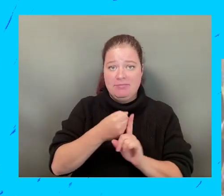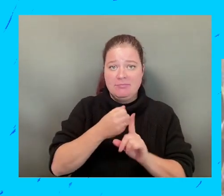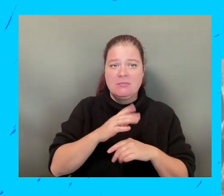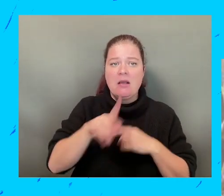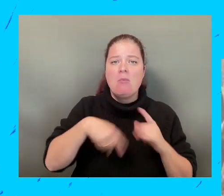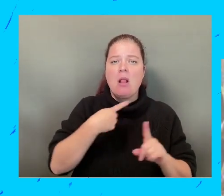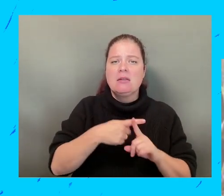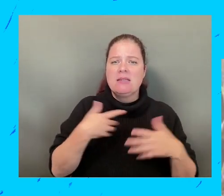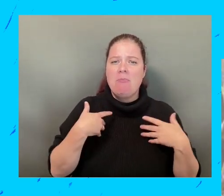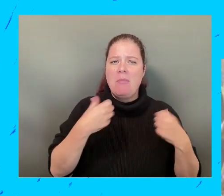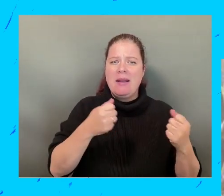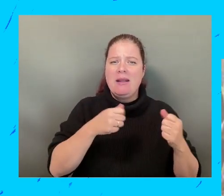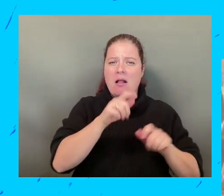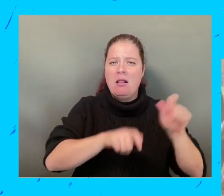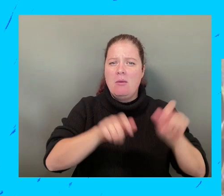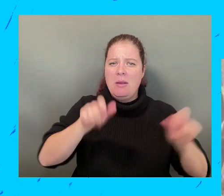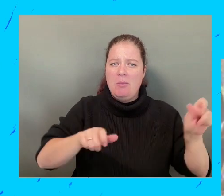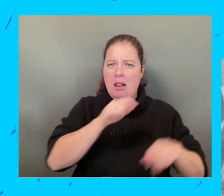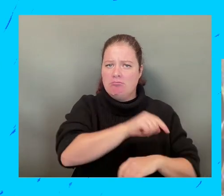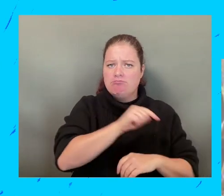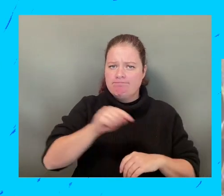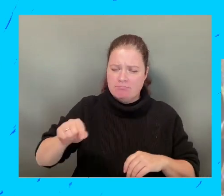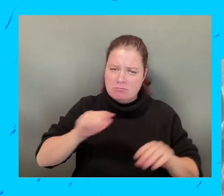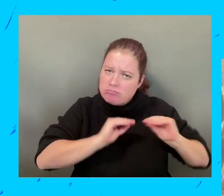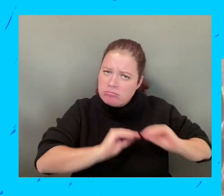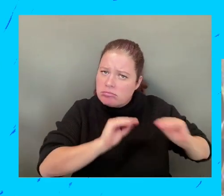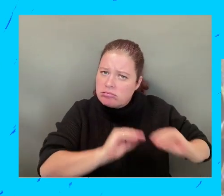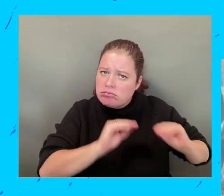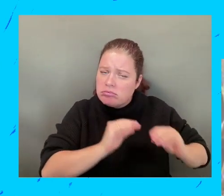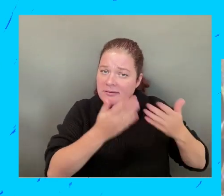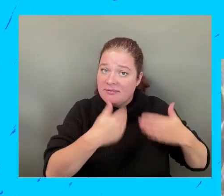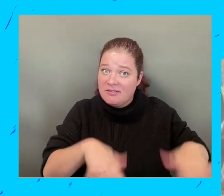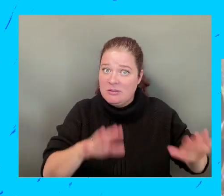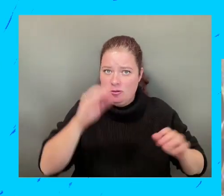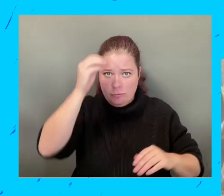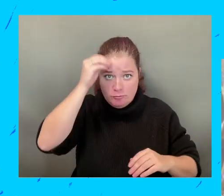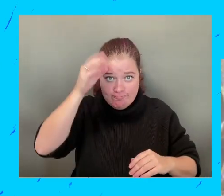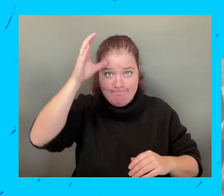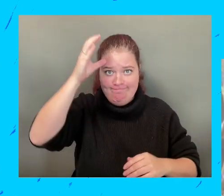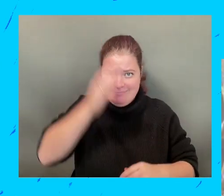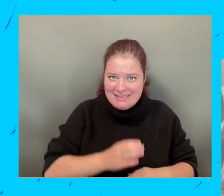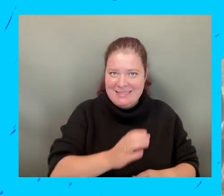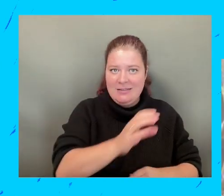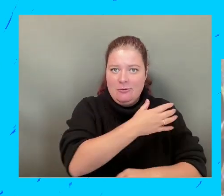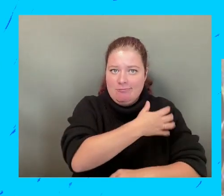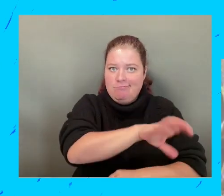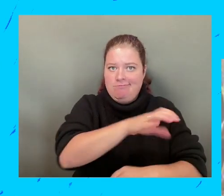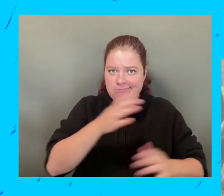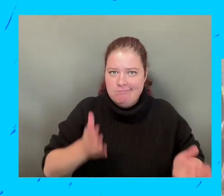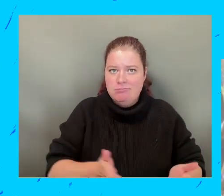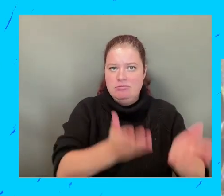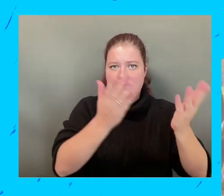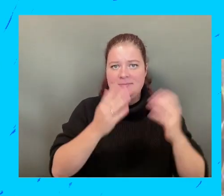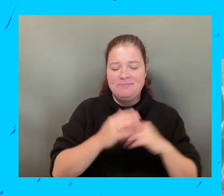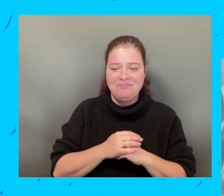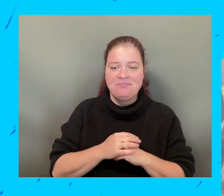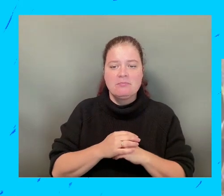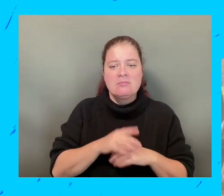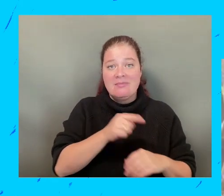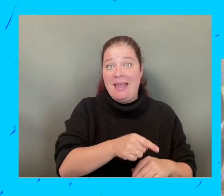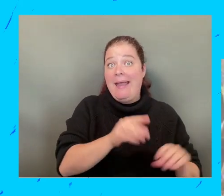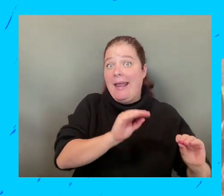où nous avons des responsables de santé, des infirmières et aussi des conseillers pour parler sur la